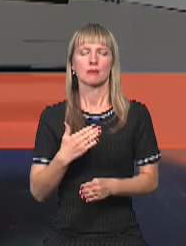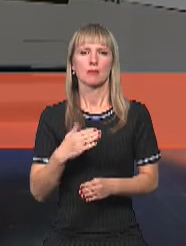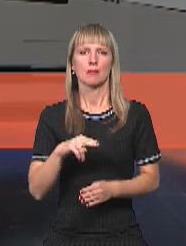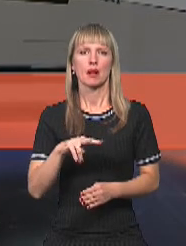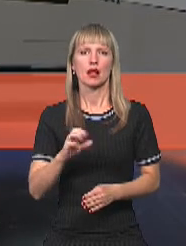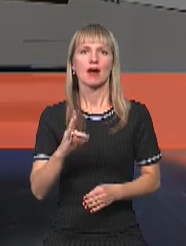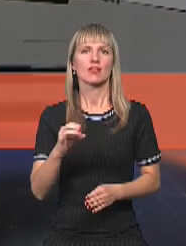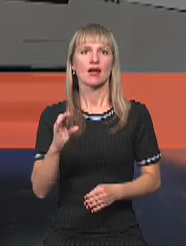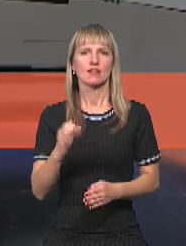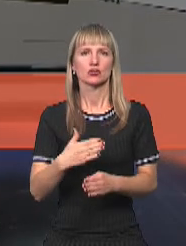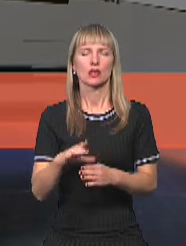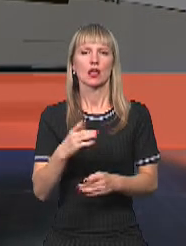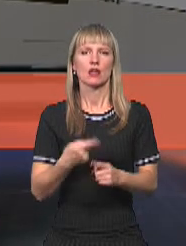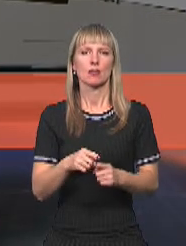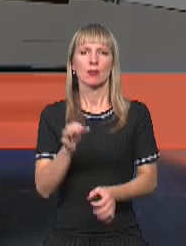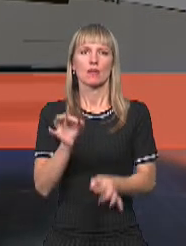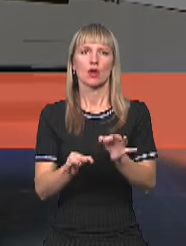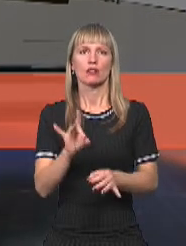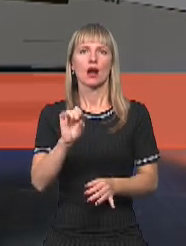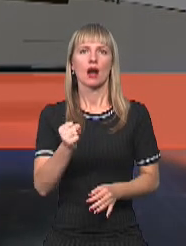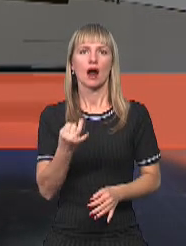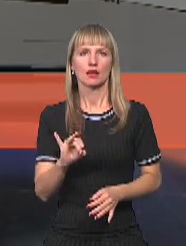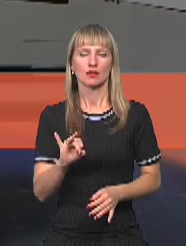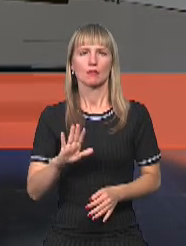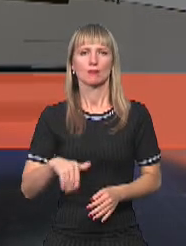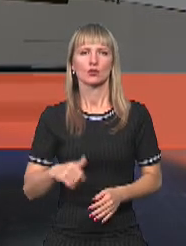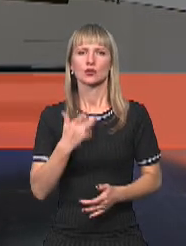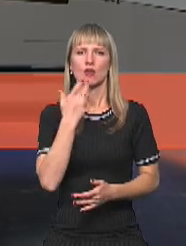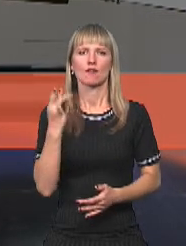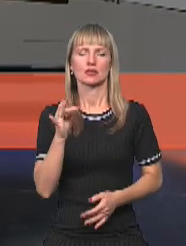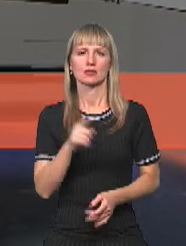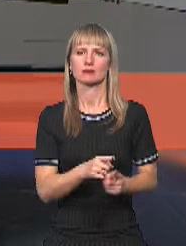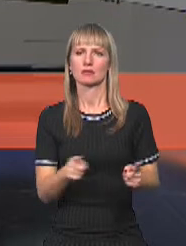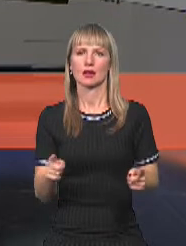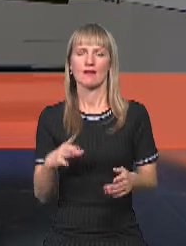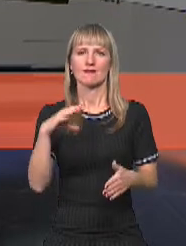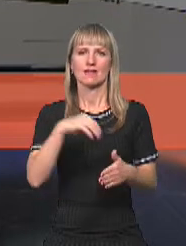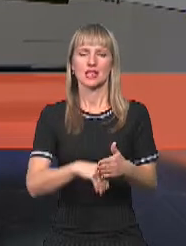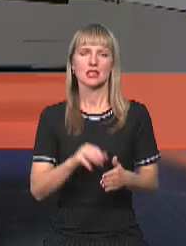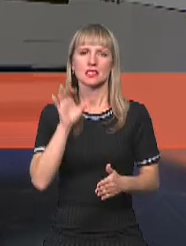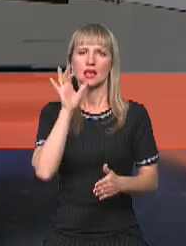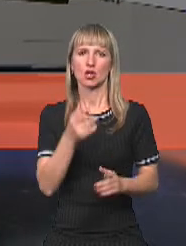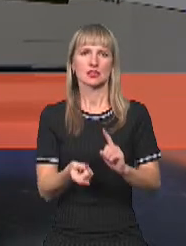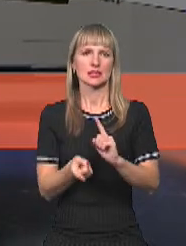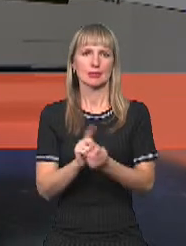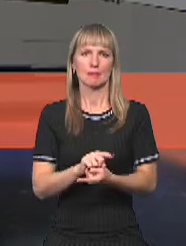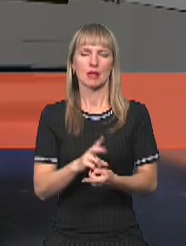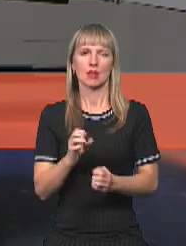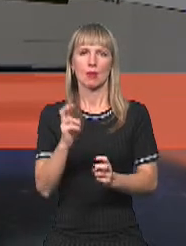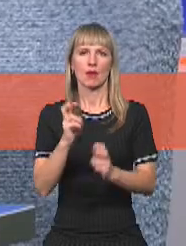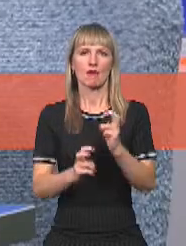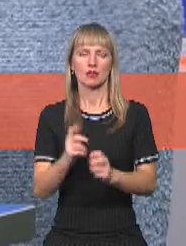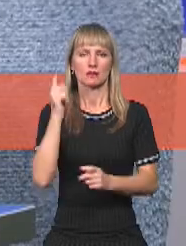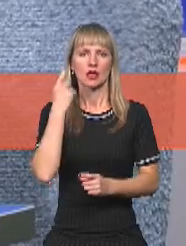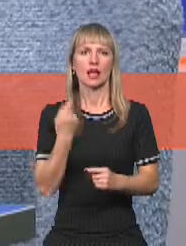був екологічний рай. Це вже ті, хто прийшли потім, це радянський період, вніс такі суттєві зміни не лише в промисловість, а й в